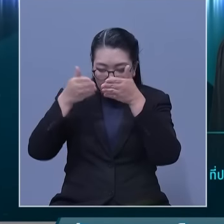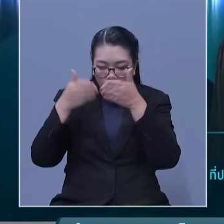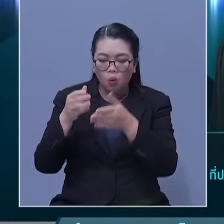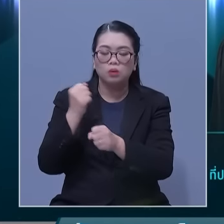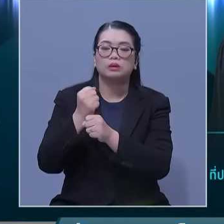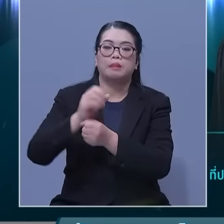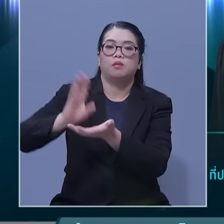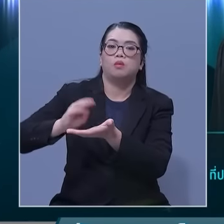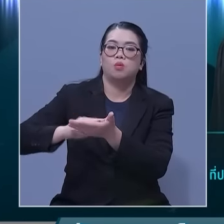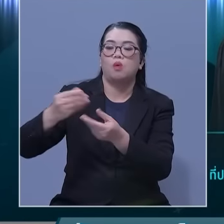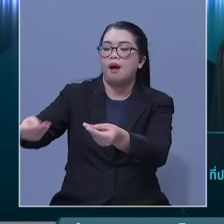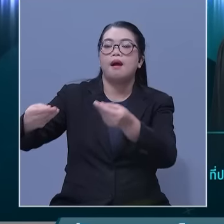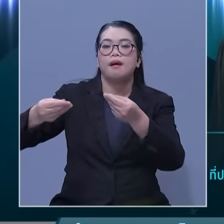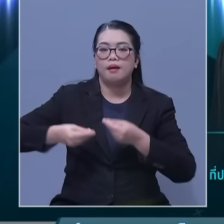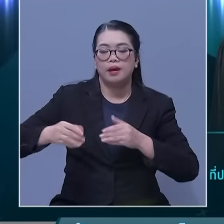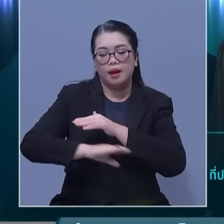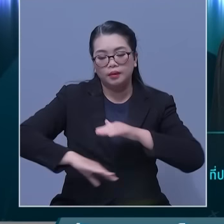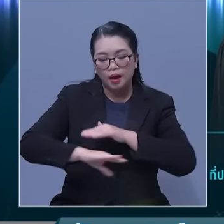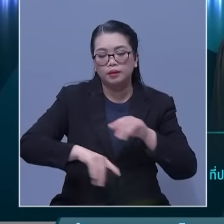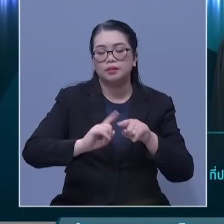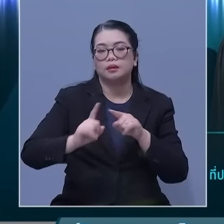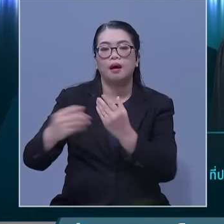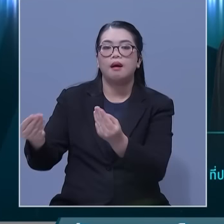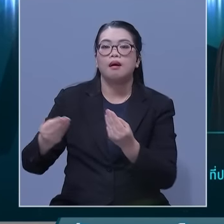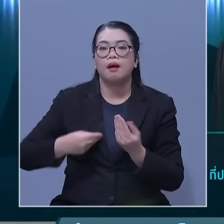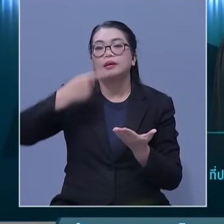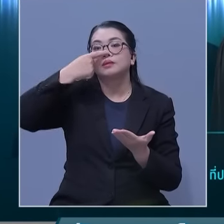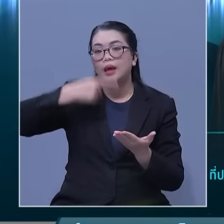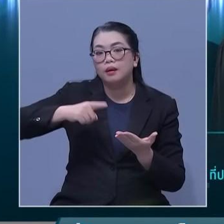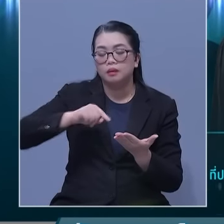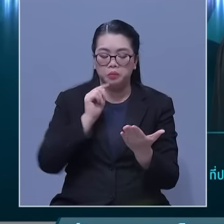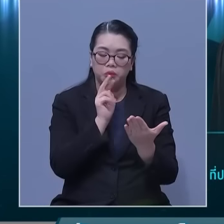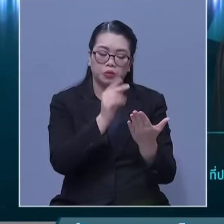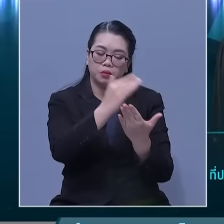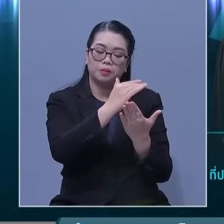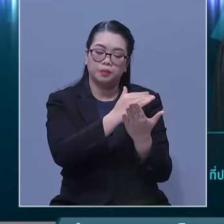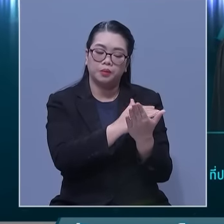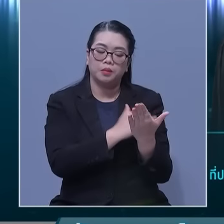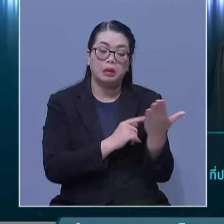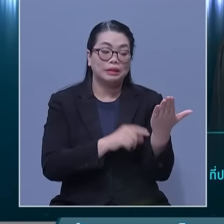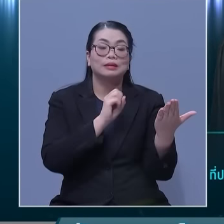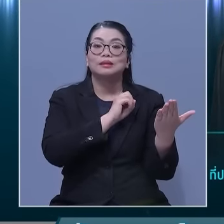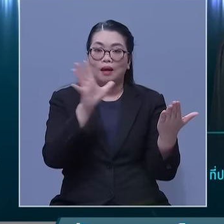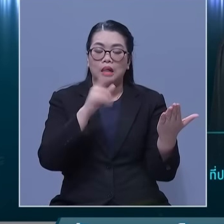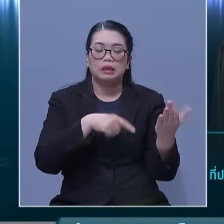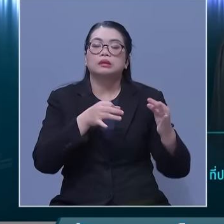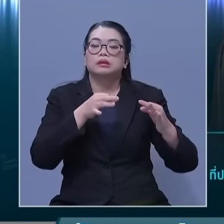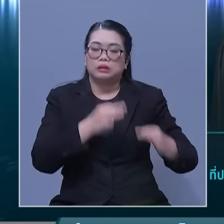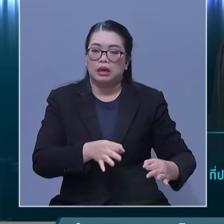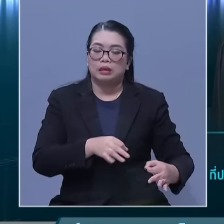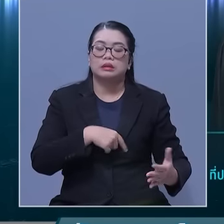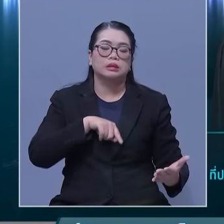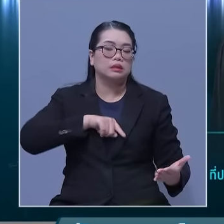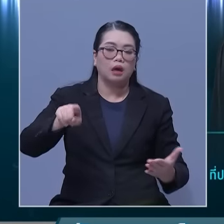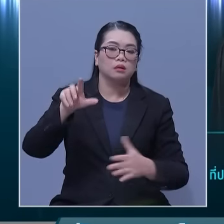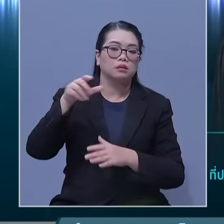ให้ประกอบกับหลักฐานของฝ่ายดับครับนะครับตรงนี้เมื่อชัดขึ้นมาก็ตัดสินใจตรงนั้นท่านทวีก็